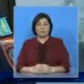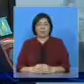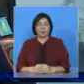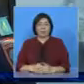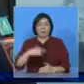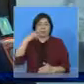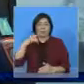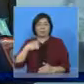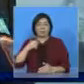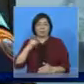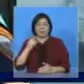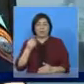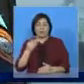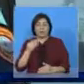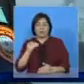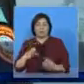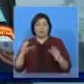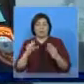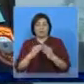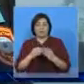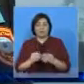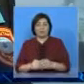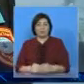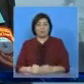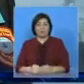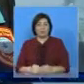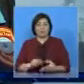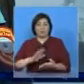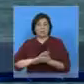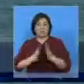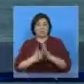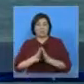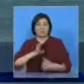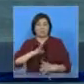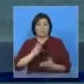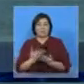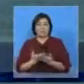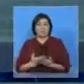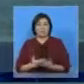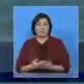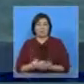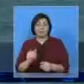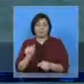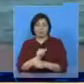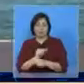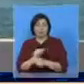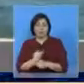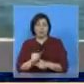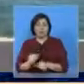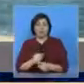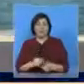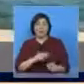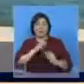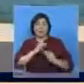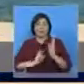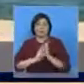Қазақстан ғарыш сапары акционерлік қоғамымен келісім шарт жасалды. Биыл сүңгуірлердің жұмысы да жылдағыдан ерте